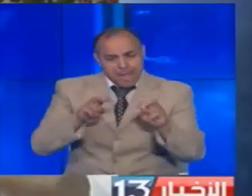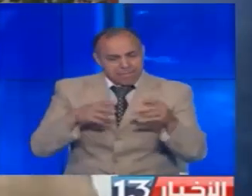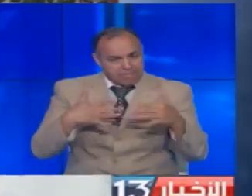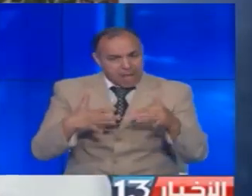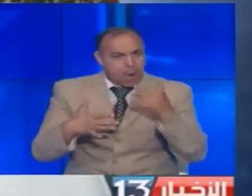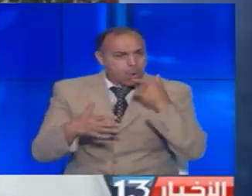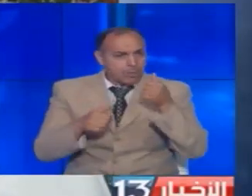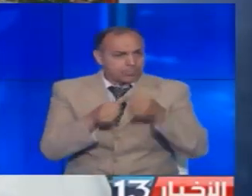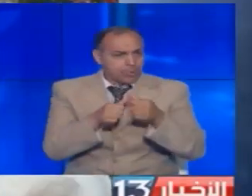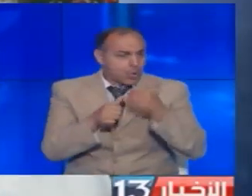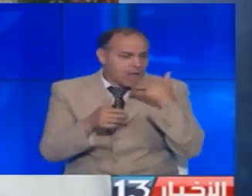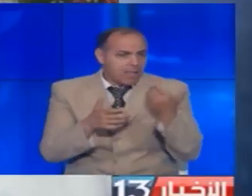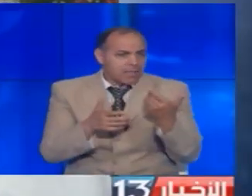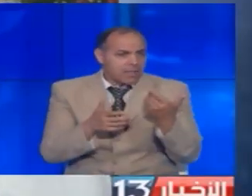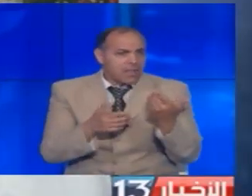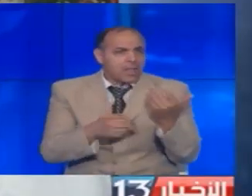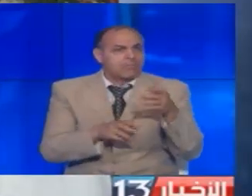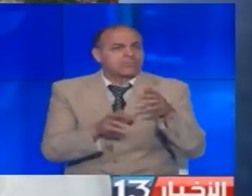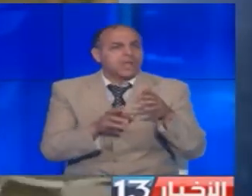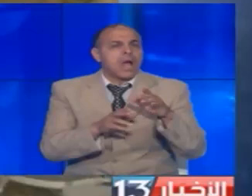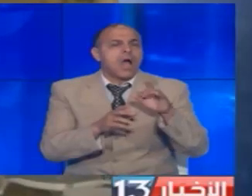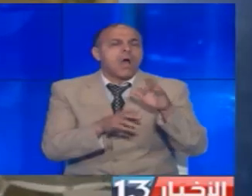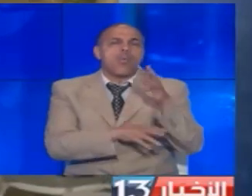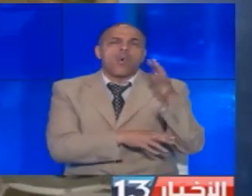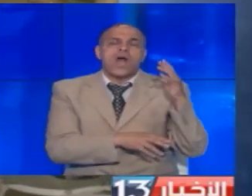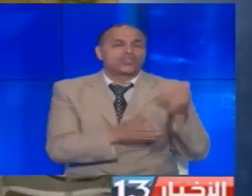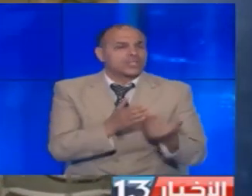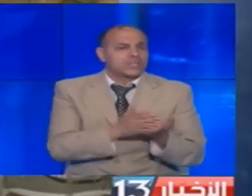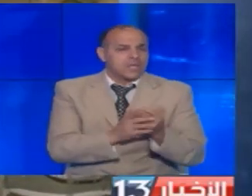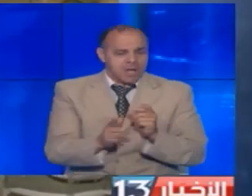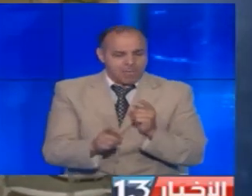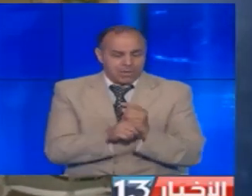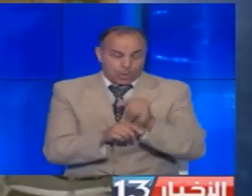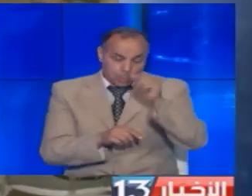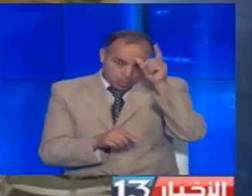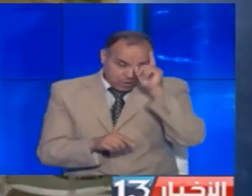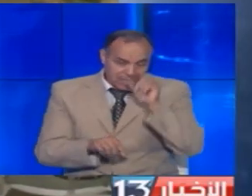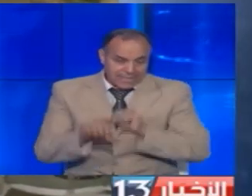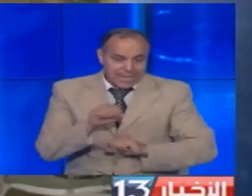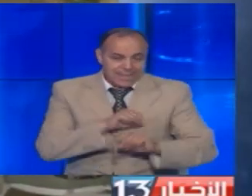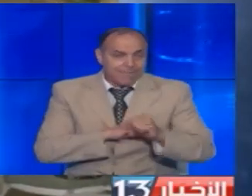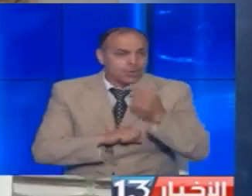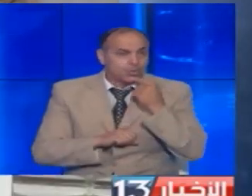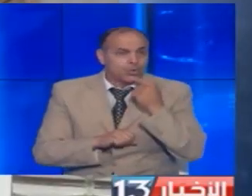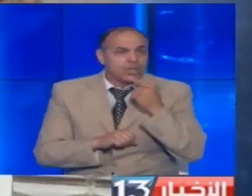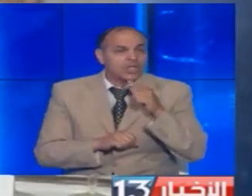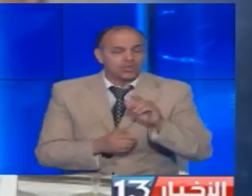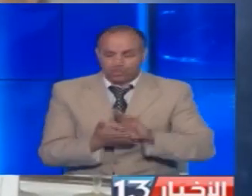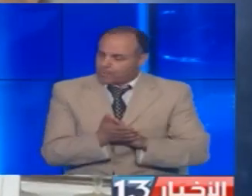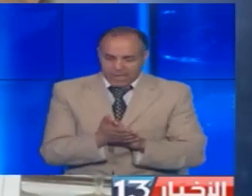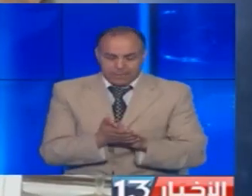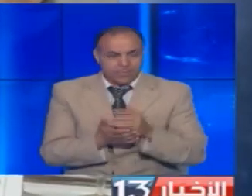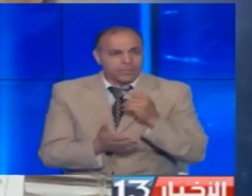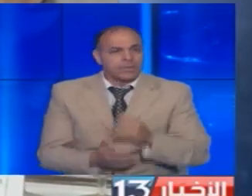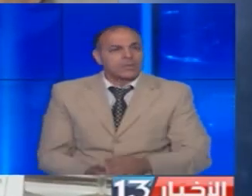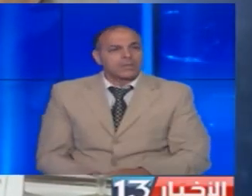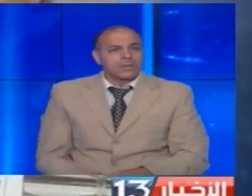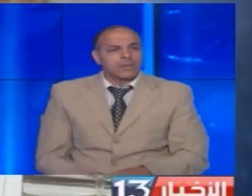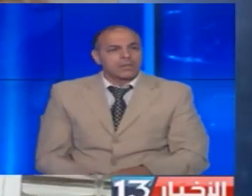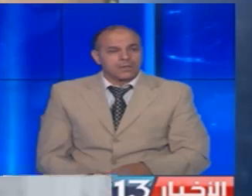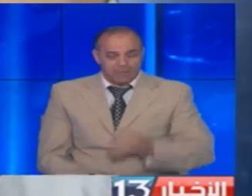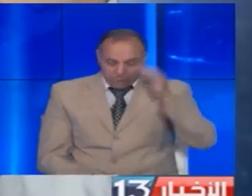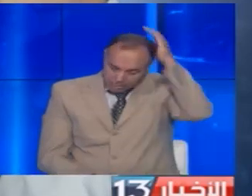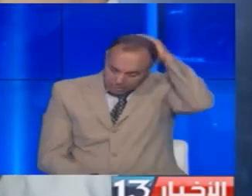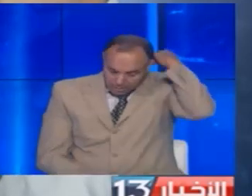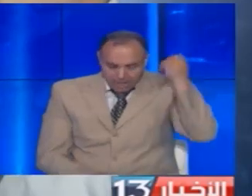في اقامه واحه جديده. وفي ملتقى وطني نظمته هذه الجمعيه بحث في